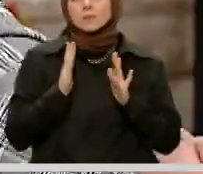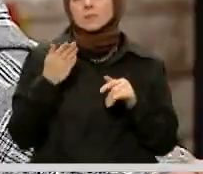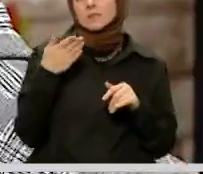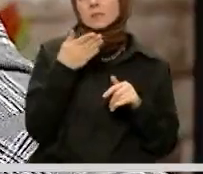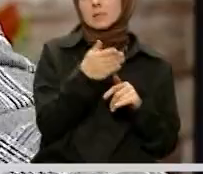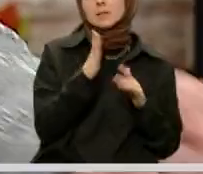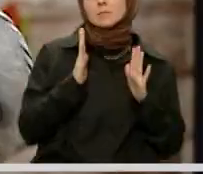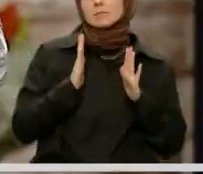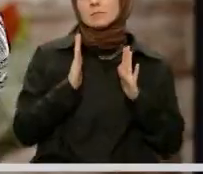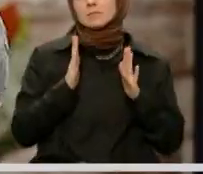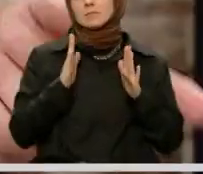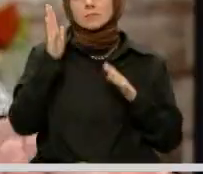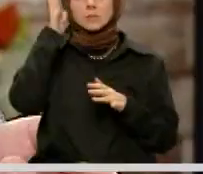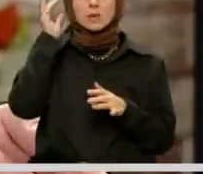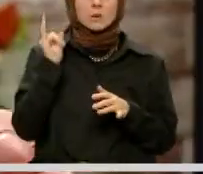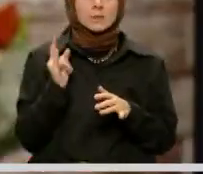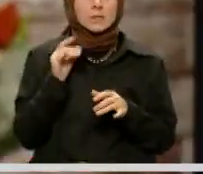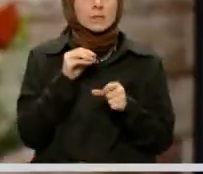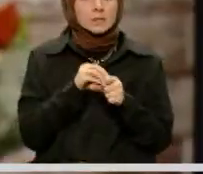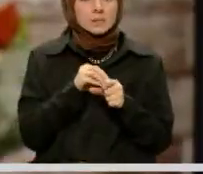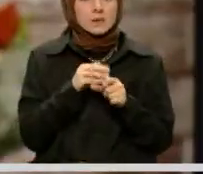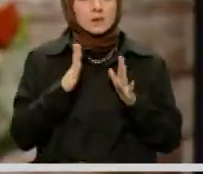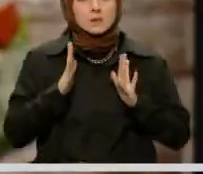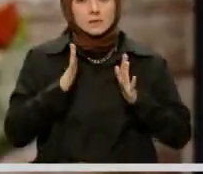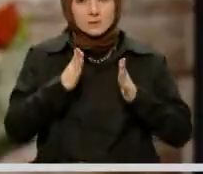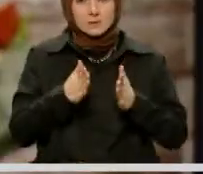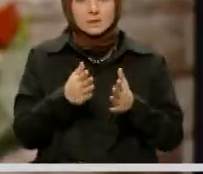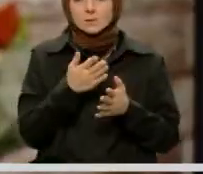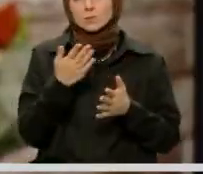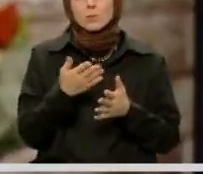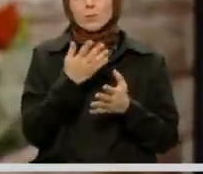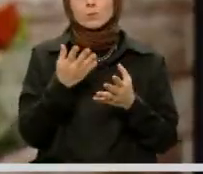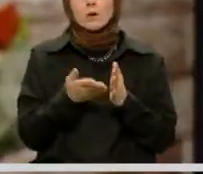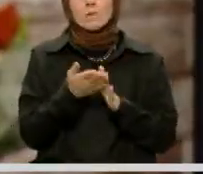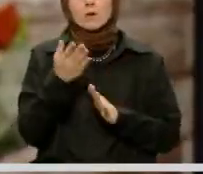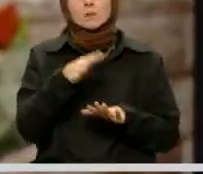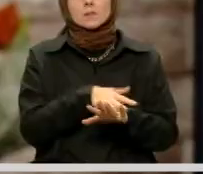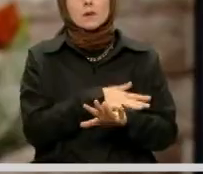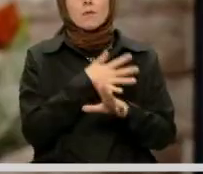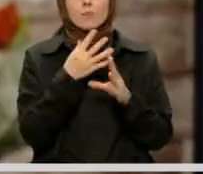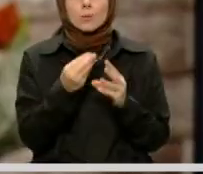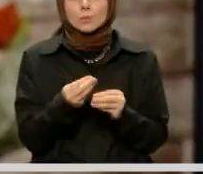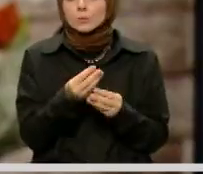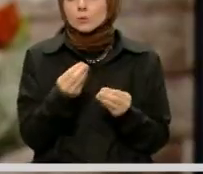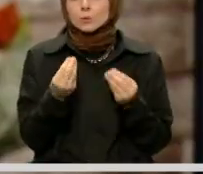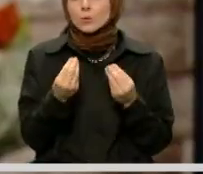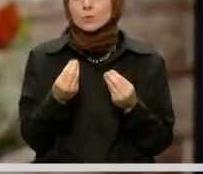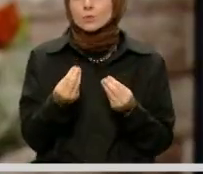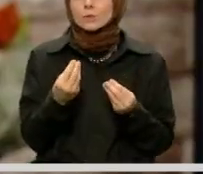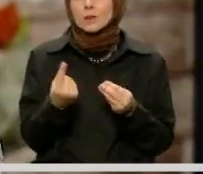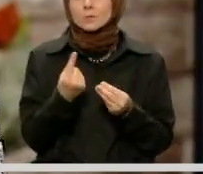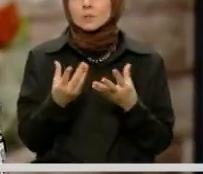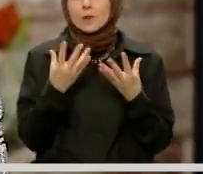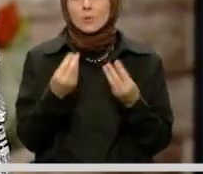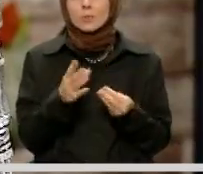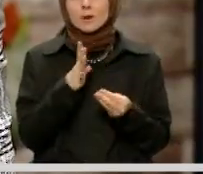sabahı cemaatle kıldık, gece de oldu tam ibadet. Uyuyorsunuz ama ibadettesiniz. Bu ne kadar güzel bir şey, bu ne kadar güzel